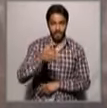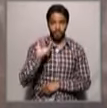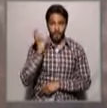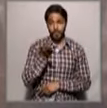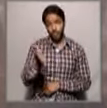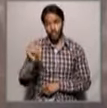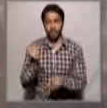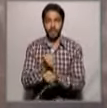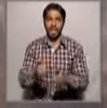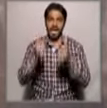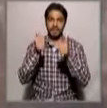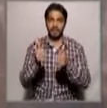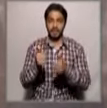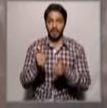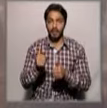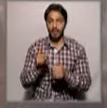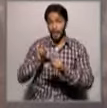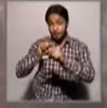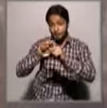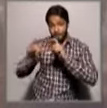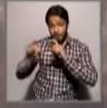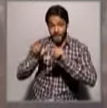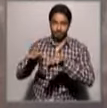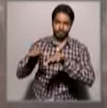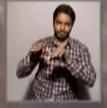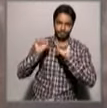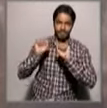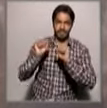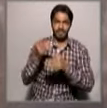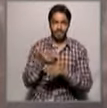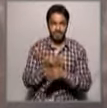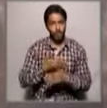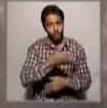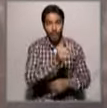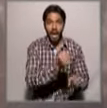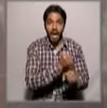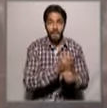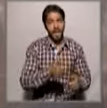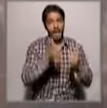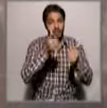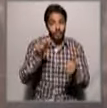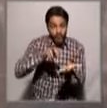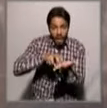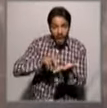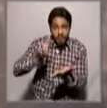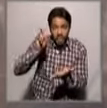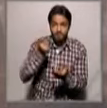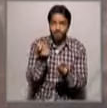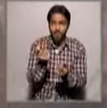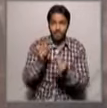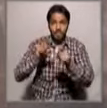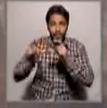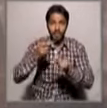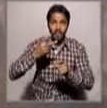أرباحا حلالا، وإما أن تعتزلوا مثل هذه النفقة وتعملوا وتجدوا وتتقوا الله في أبدانكم وأنفسكم